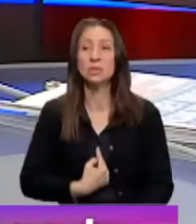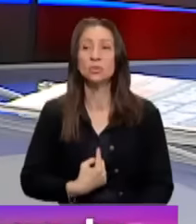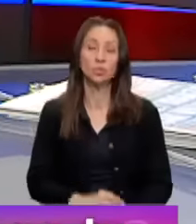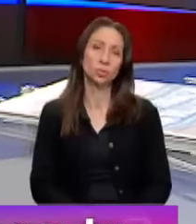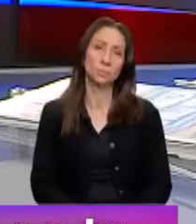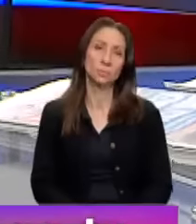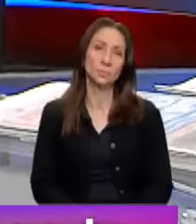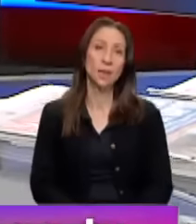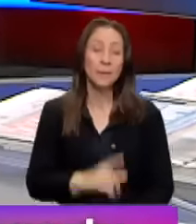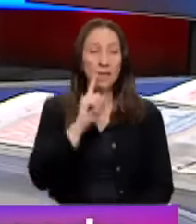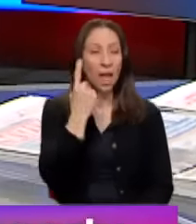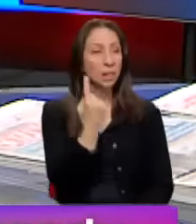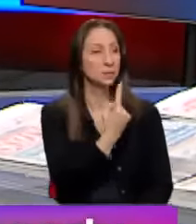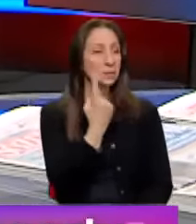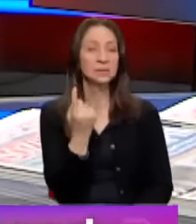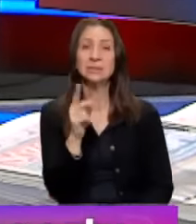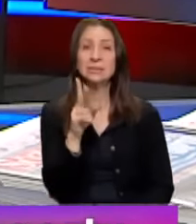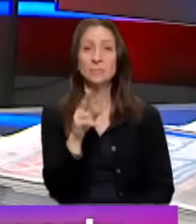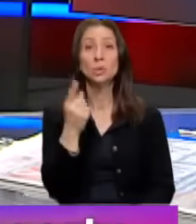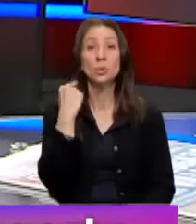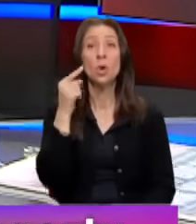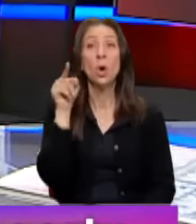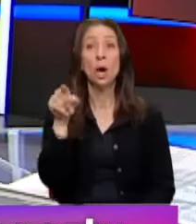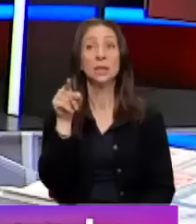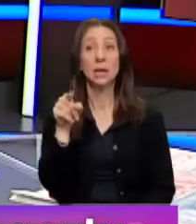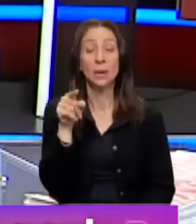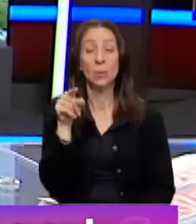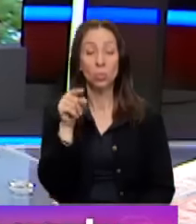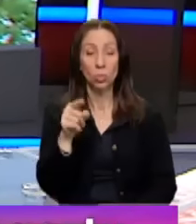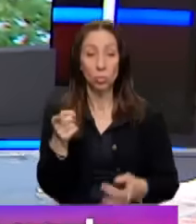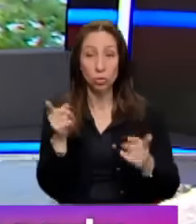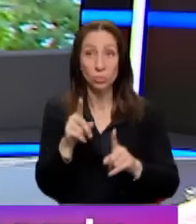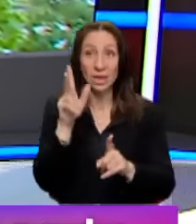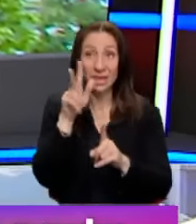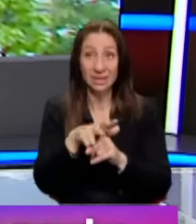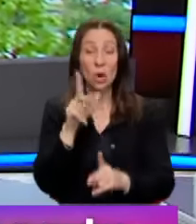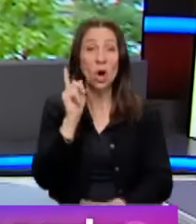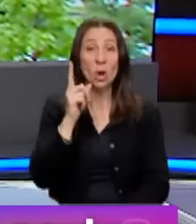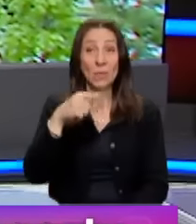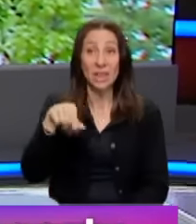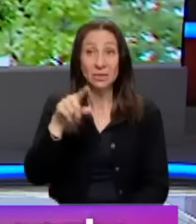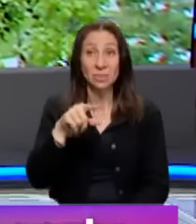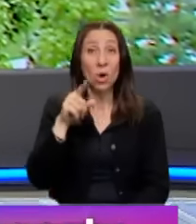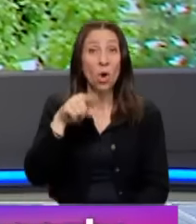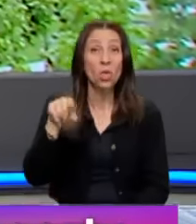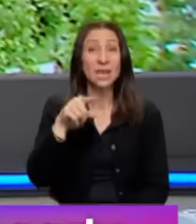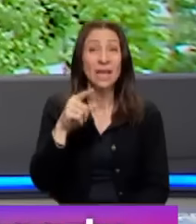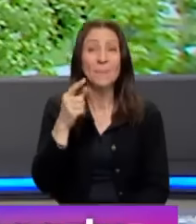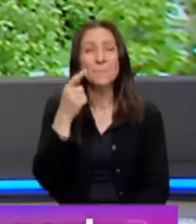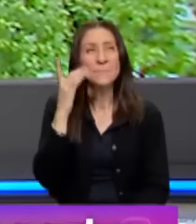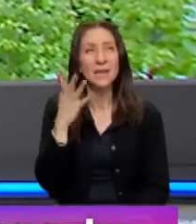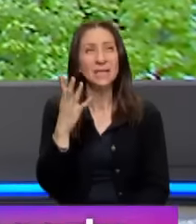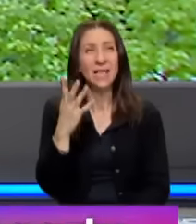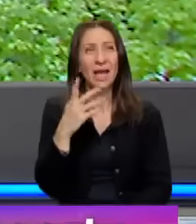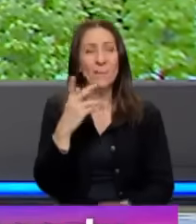hissediyoruz bir yalnızlığı yaşıyorlar dün orada bu buluşmaya katılan öğretmenlerimiz onlardan belki